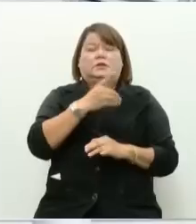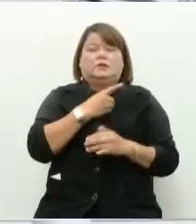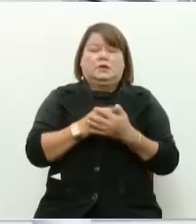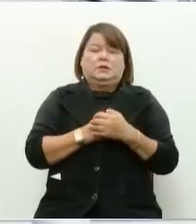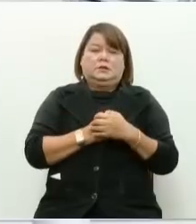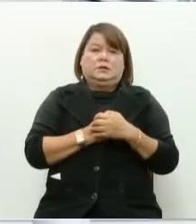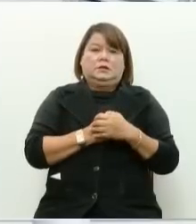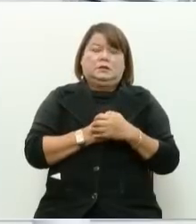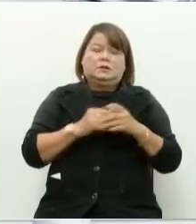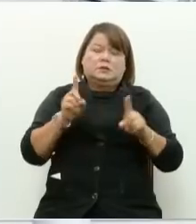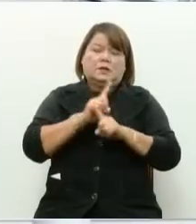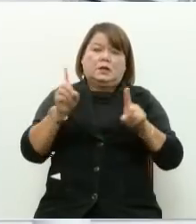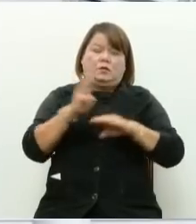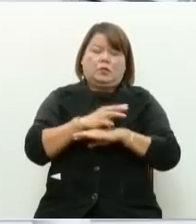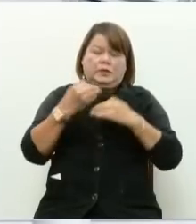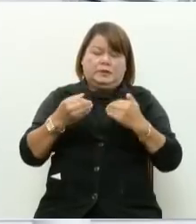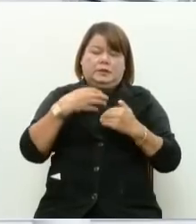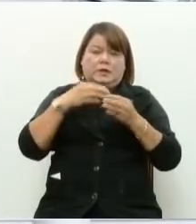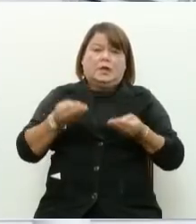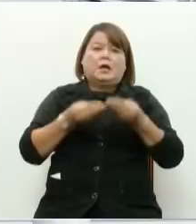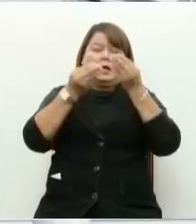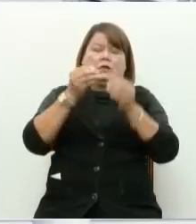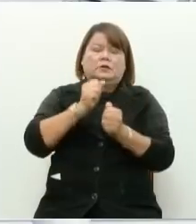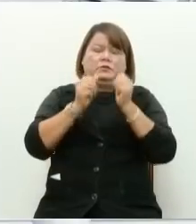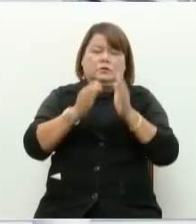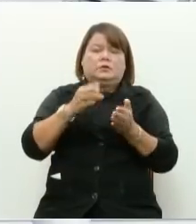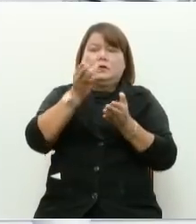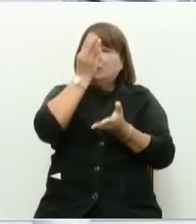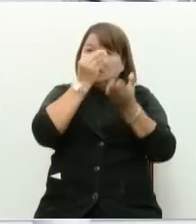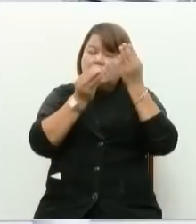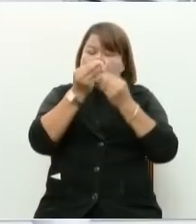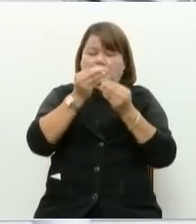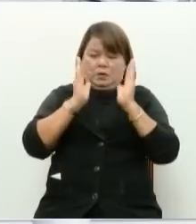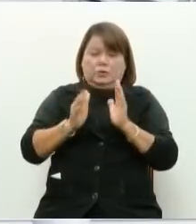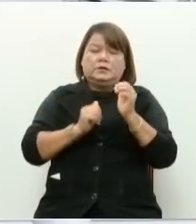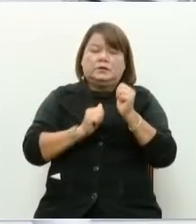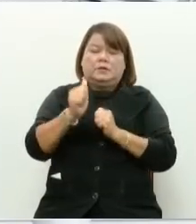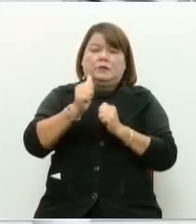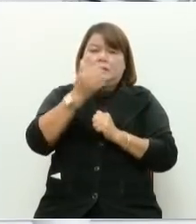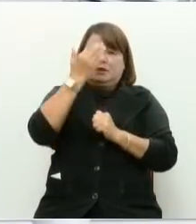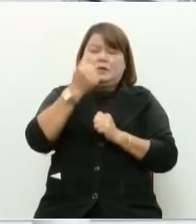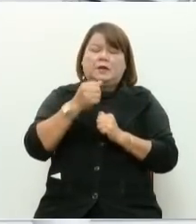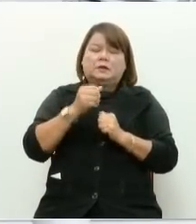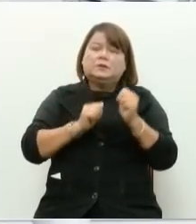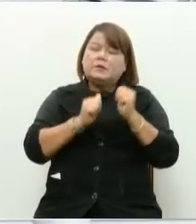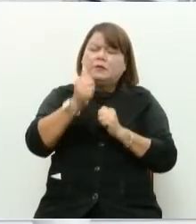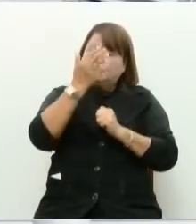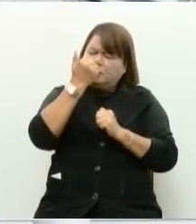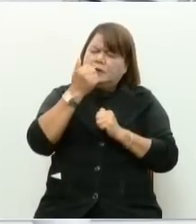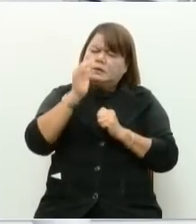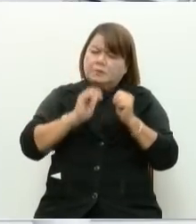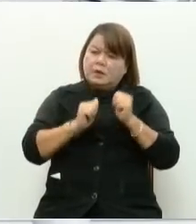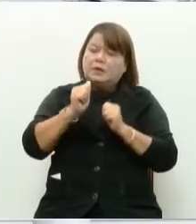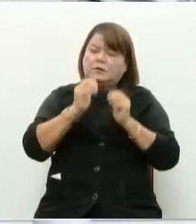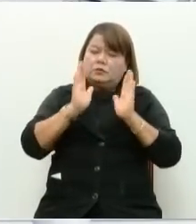นะครับแต่วันนี้เราอยากให้ทุกคนได้เรียนรู้กันว่าคนที่ผ่านทำไมถึงผ่านคนไม่ผ่านไม่ผ่านเพ